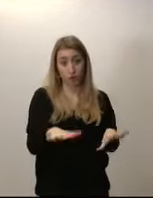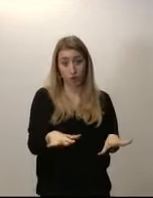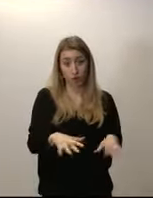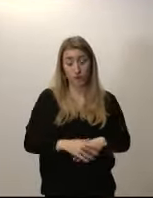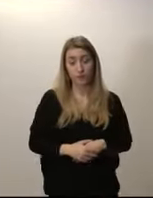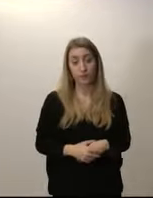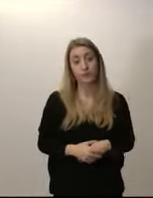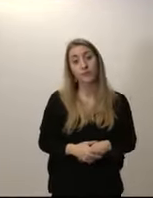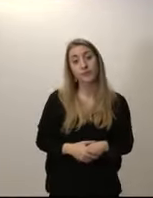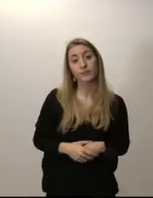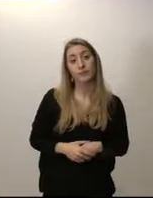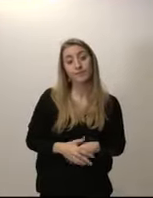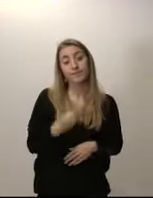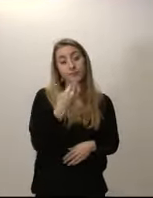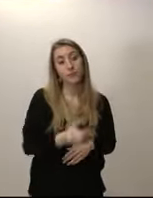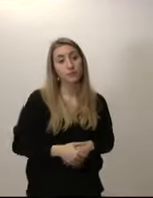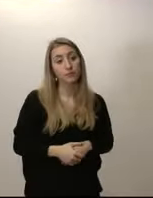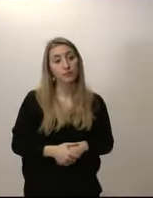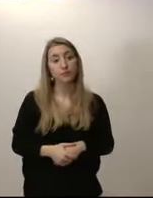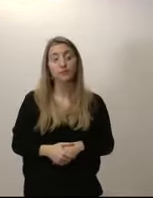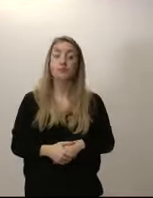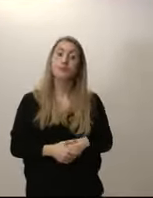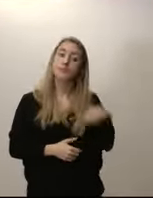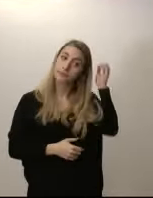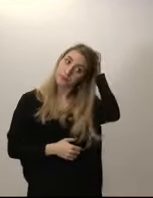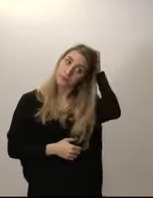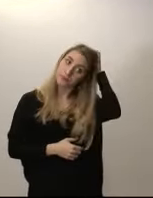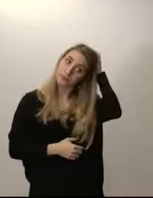puzzle. Je vous remercie.